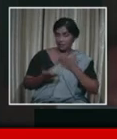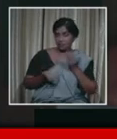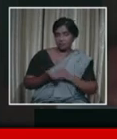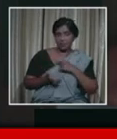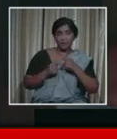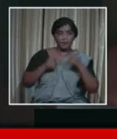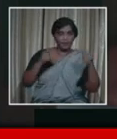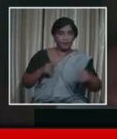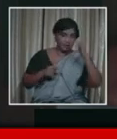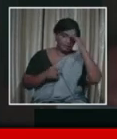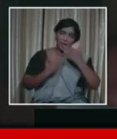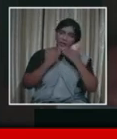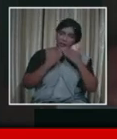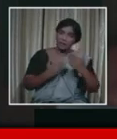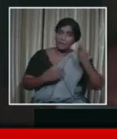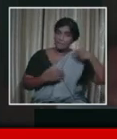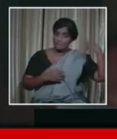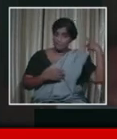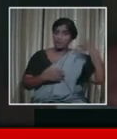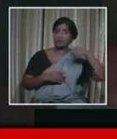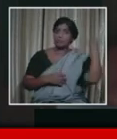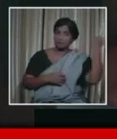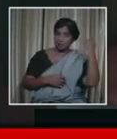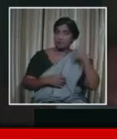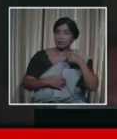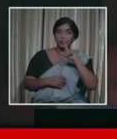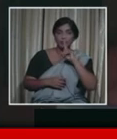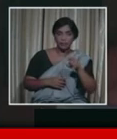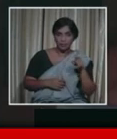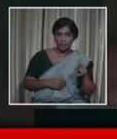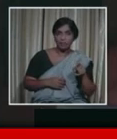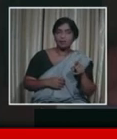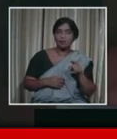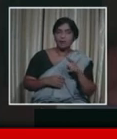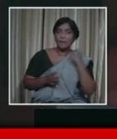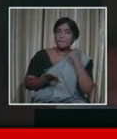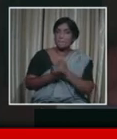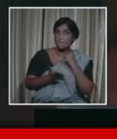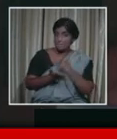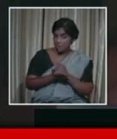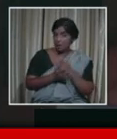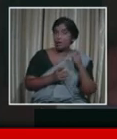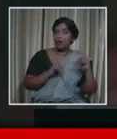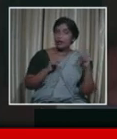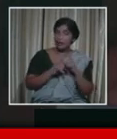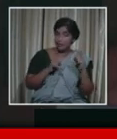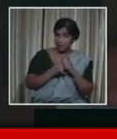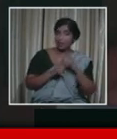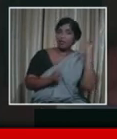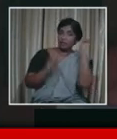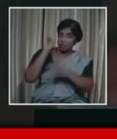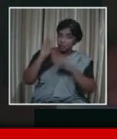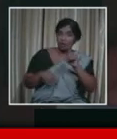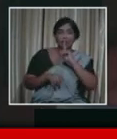vipaksha nayakatumata situanta wenawa pereda etumage kathawedi etuma kiwwa saamaanya banku sheshtraya haraha dollar tika daanna kiyala